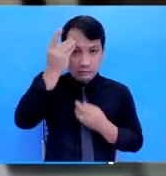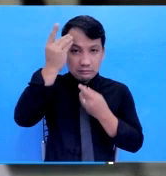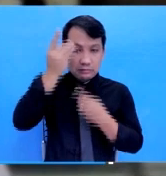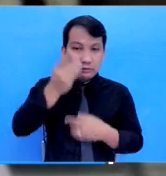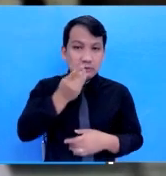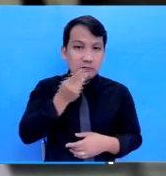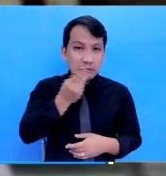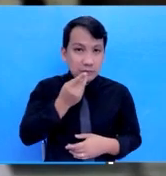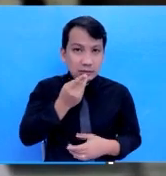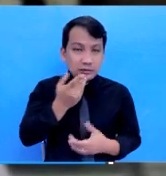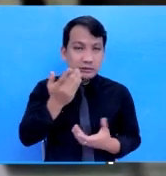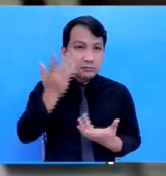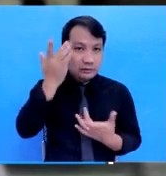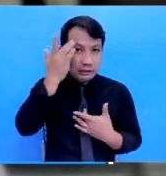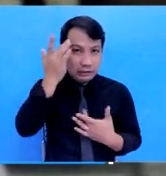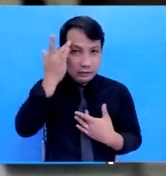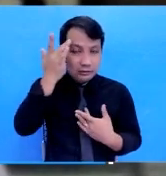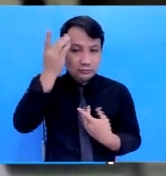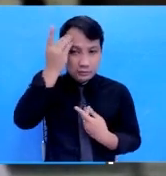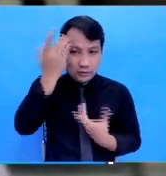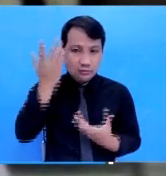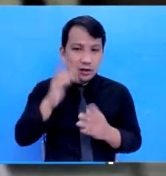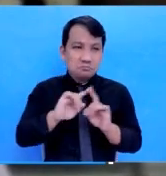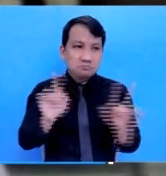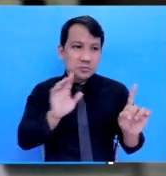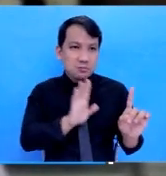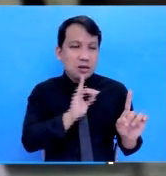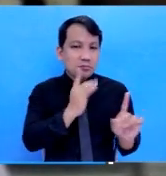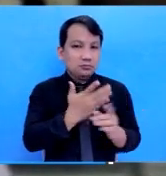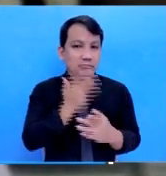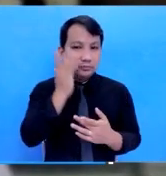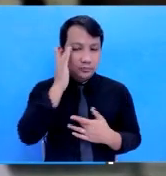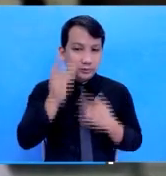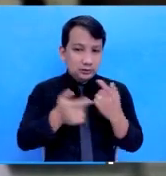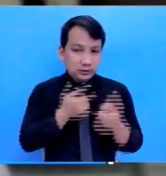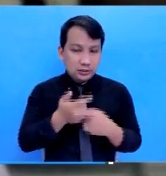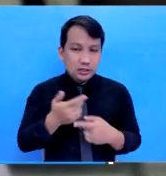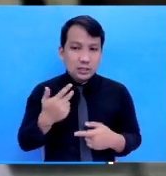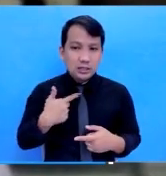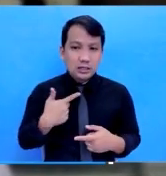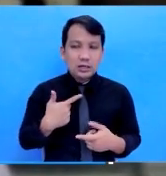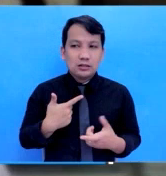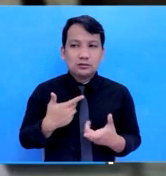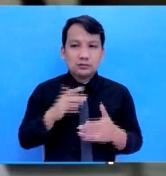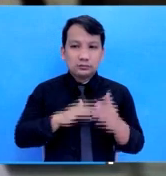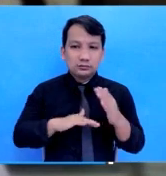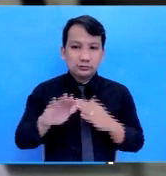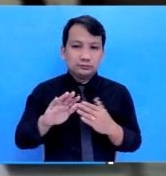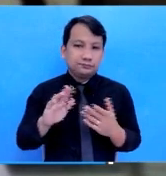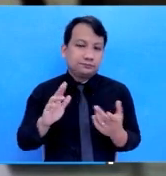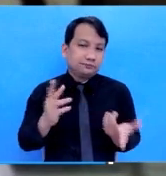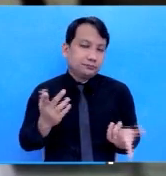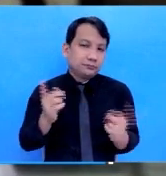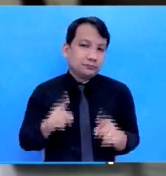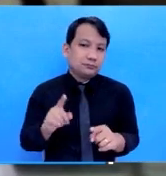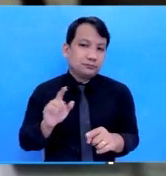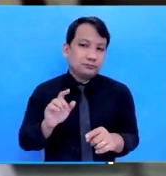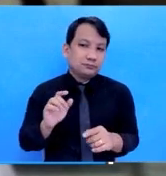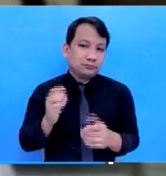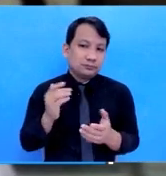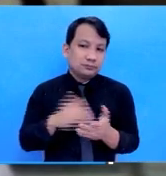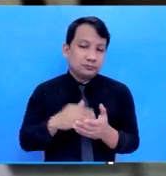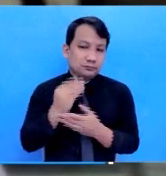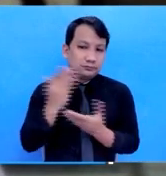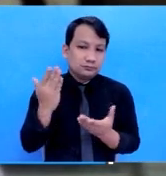is genetic. Ibig sabihin, pinanganak yung bata, mayroon na siyang genetic defect. And then another insult comes